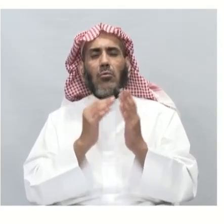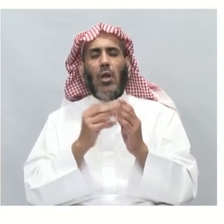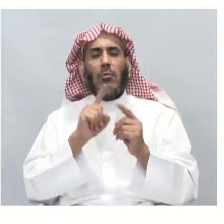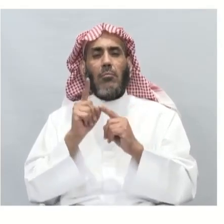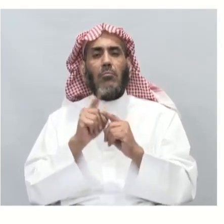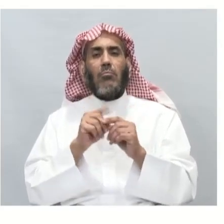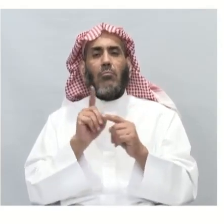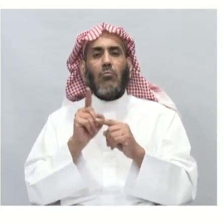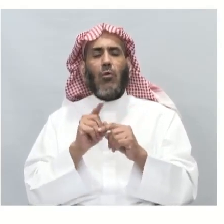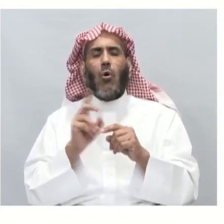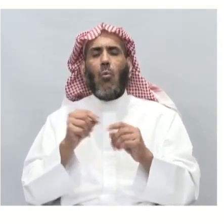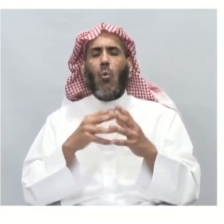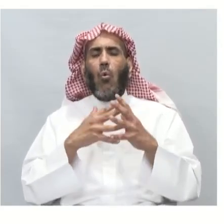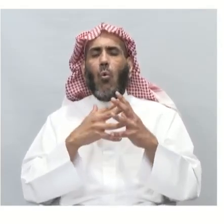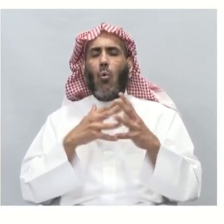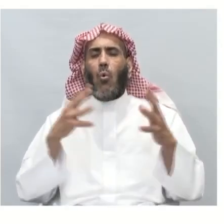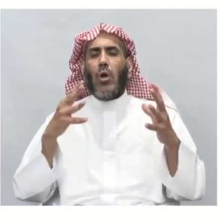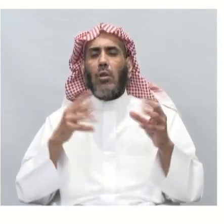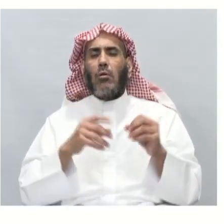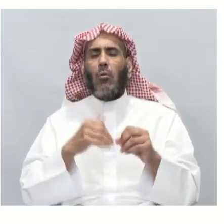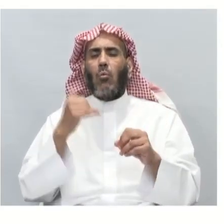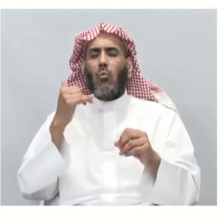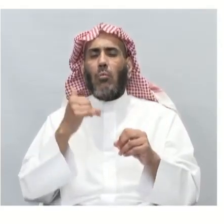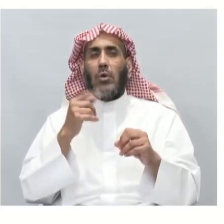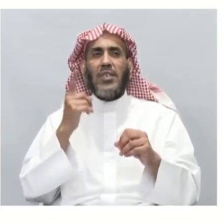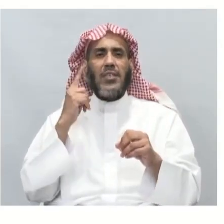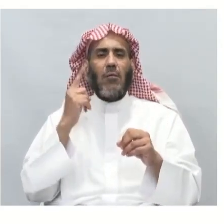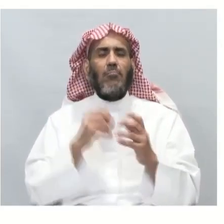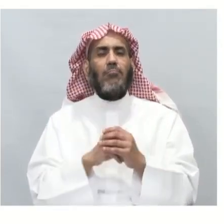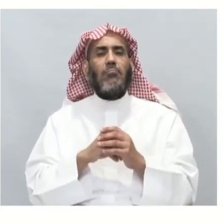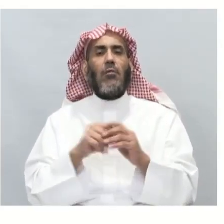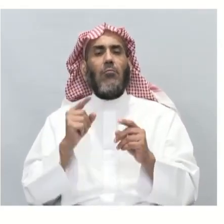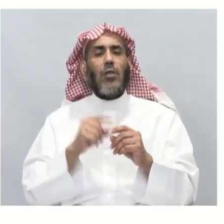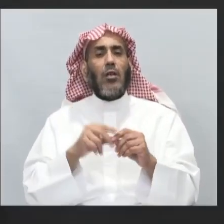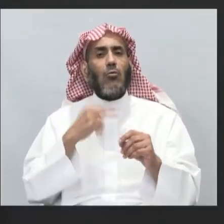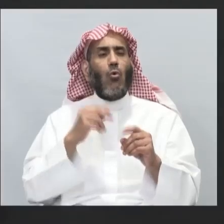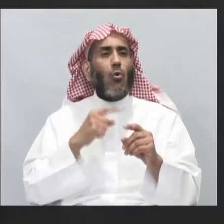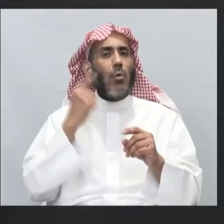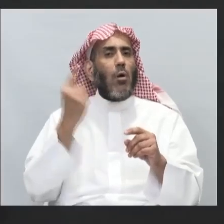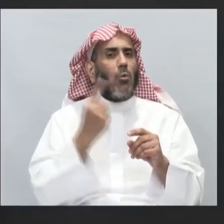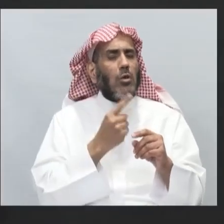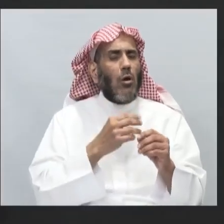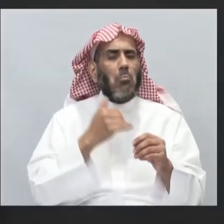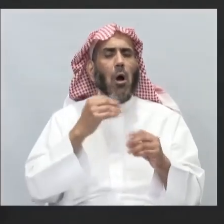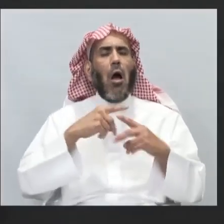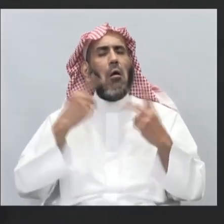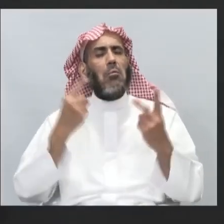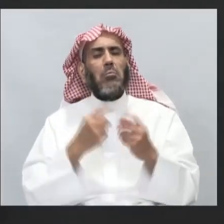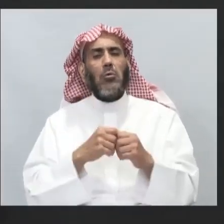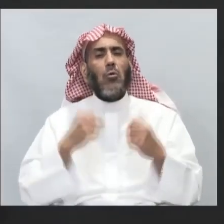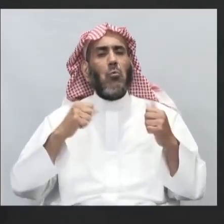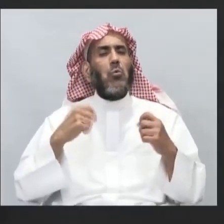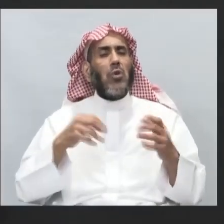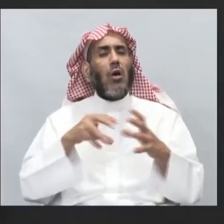تراه هناك امور كثيره تستحق منك السمع احيانا قد تكون في دائره حكوميه لتراجع لمساله مهمه تحتاج فعلا